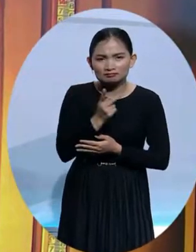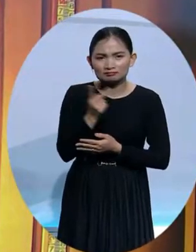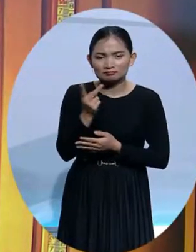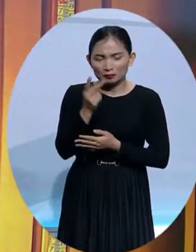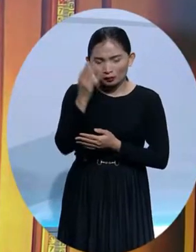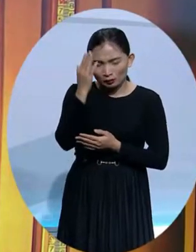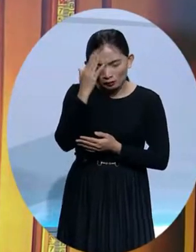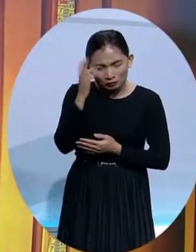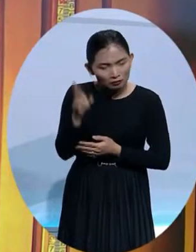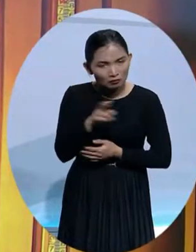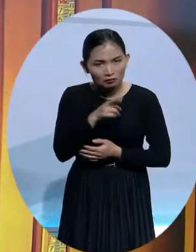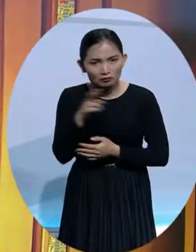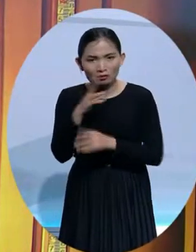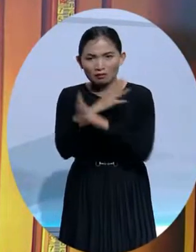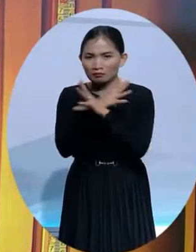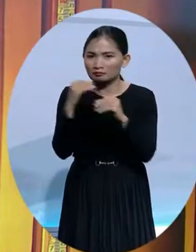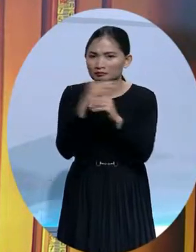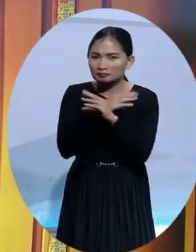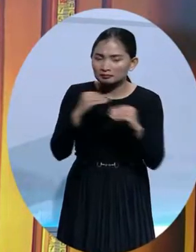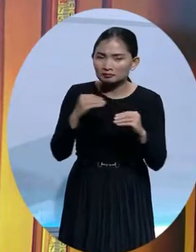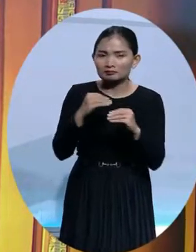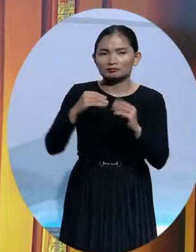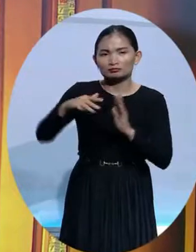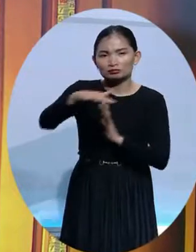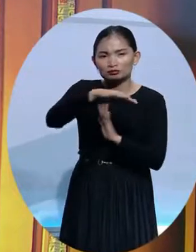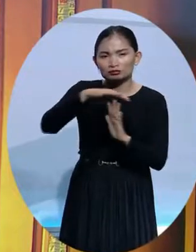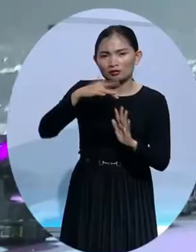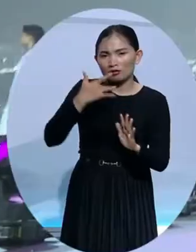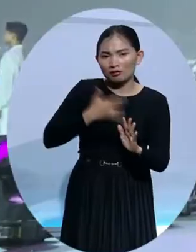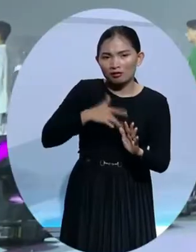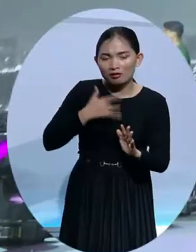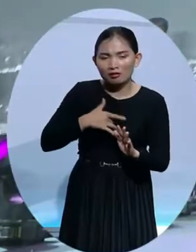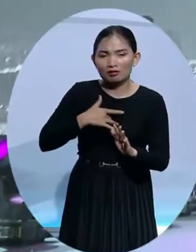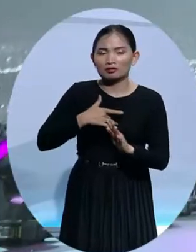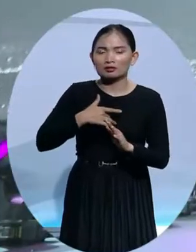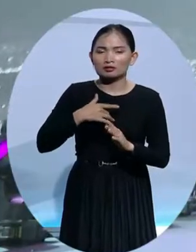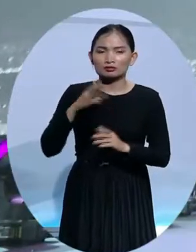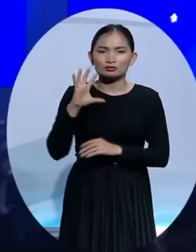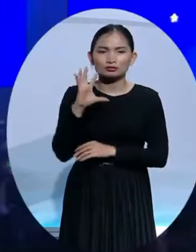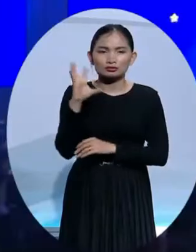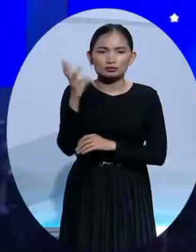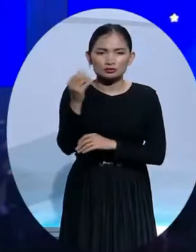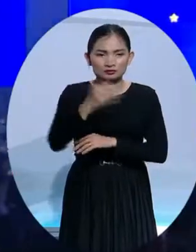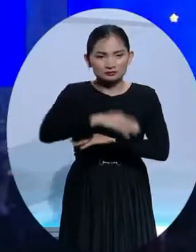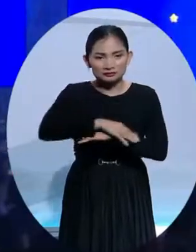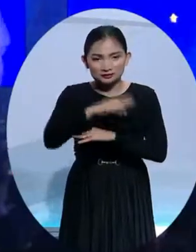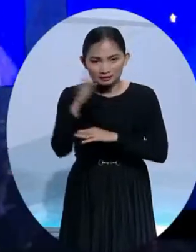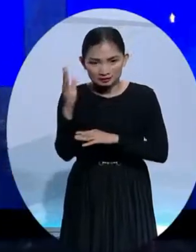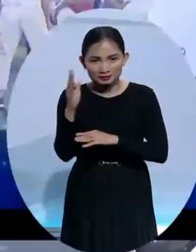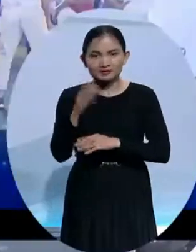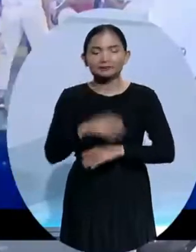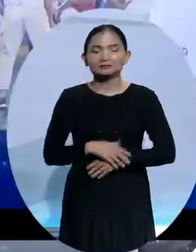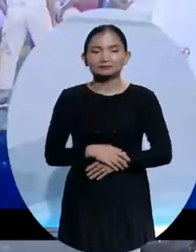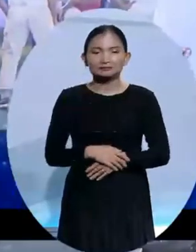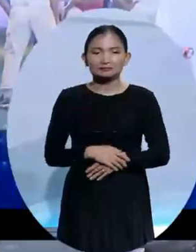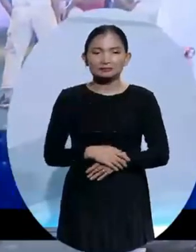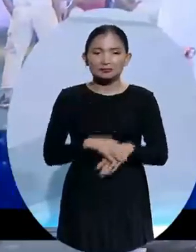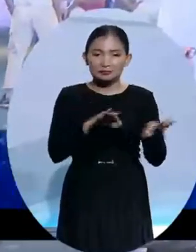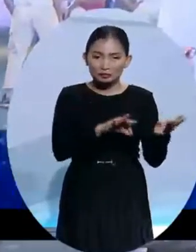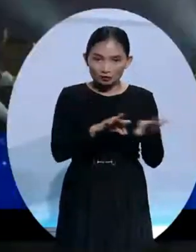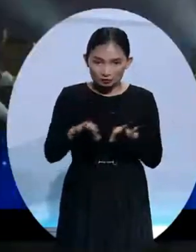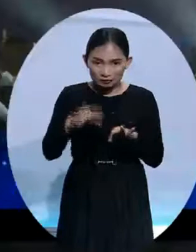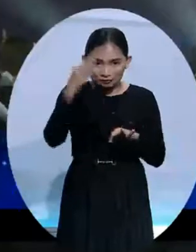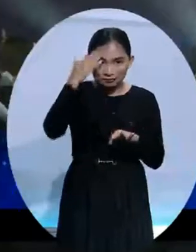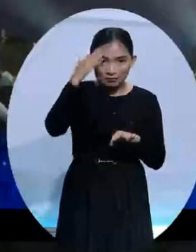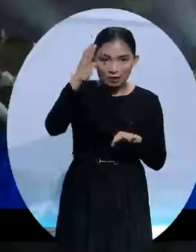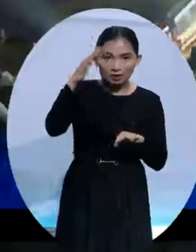thể hiểu về nhau nhiều hơn, từ đó tạo môi trường thuận lợi để thúc đẩy du lịch. Ban tổ chức cho biết, bắt đầu từ thành phố Hồ Chí Minh, chương trình quảng bá du